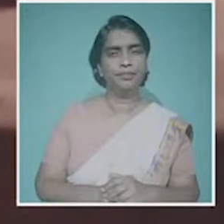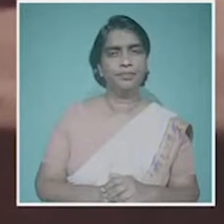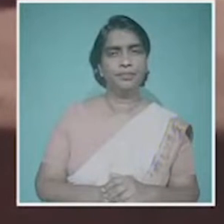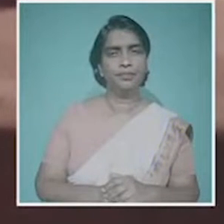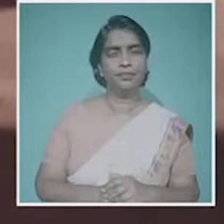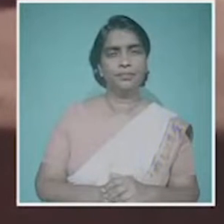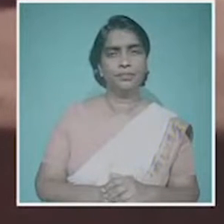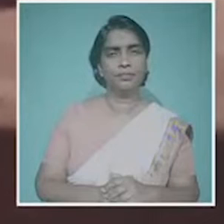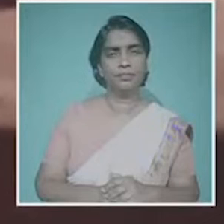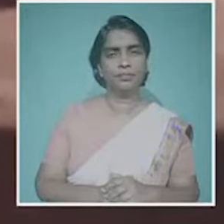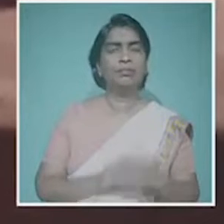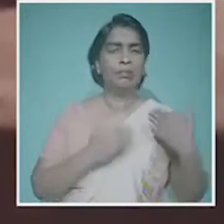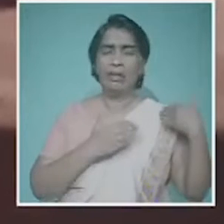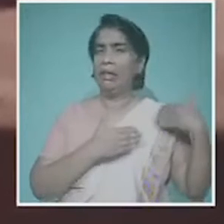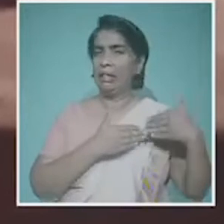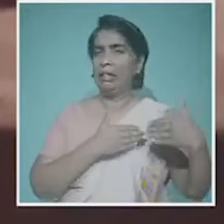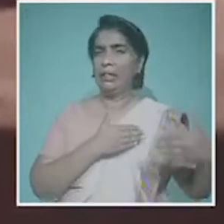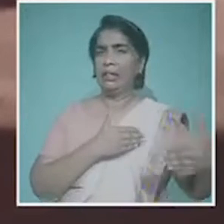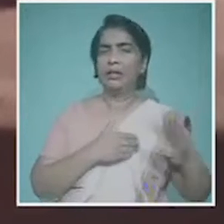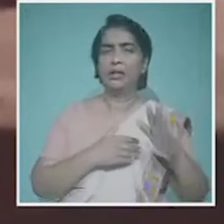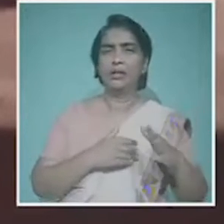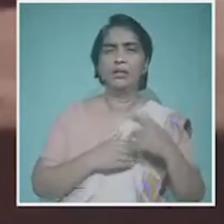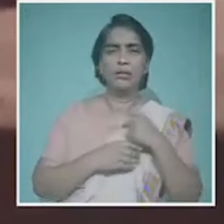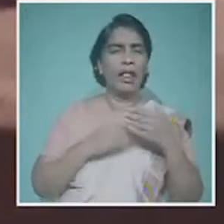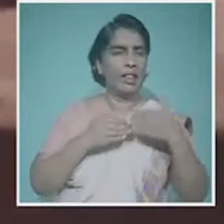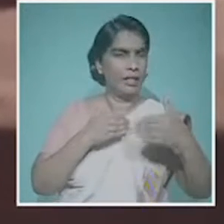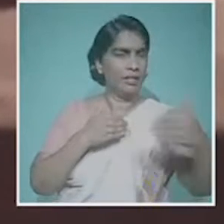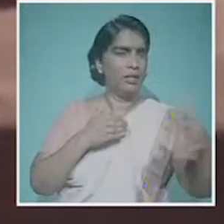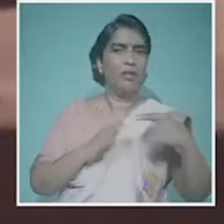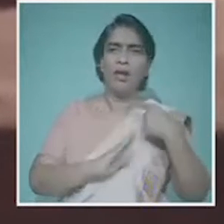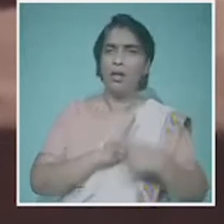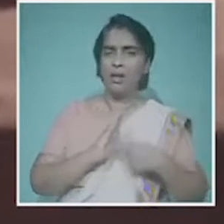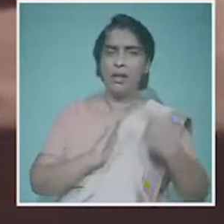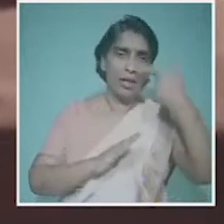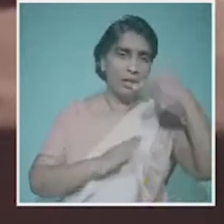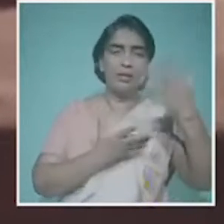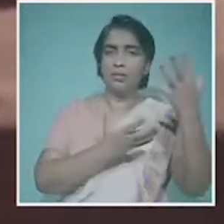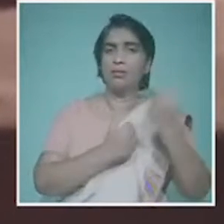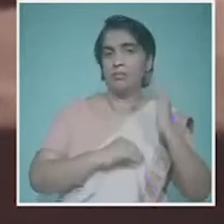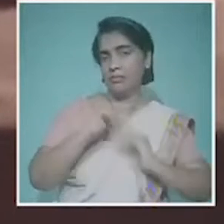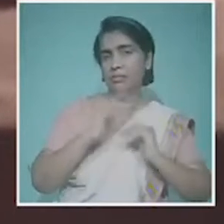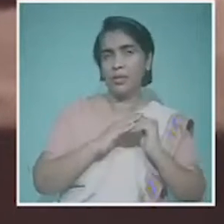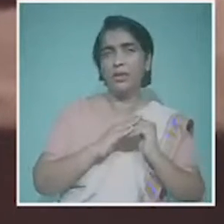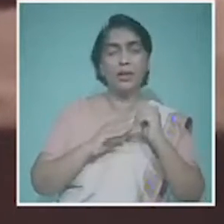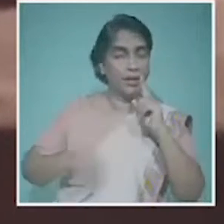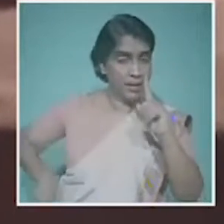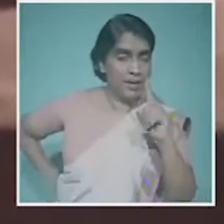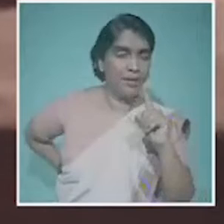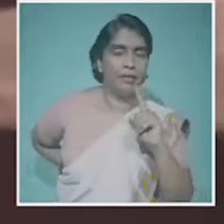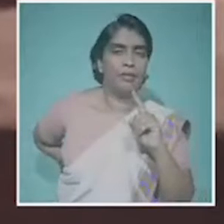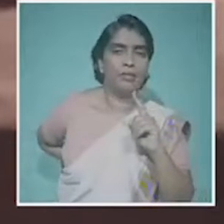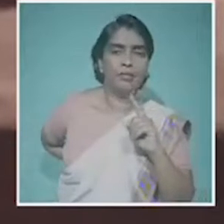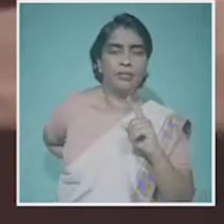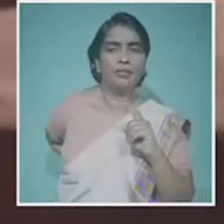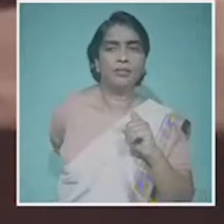නෑ මේ මේ දිගටම ඔබතුමා බැලුවොත් සිංගප්පූර් ෆ්ලැට් දිගට මේ ලංකාවට තෙල් ගන්න ක්‍රමවේදයක් තියෙනවා. එකක් තමයි අපි ඉන්ඩෙක්ස්